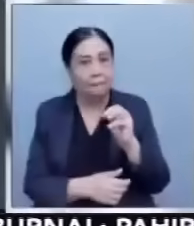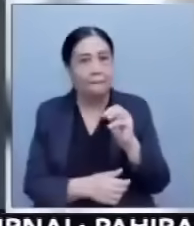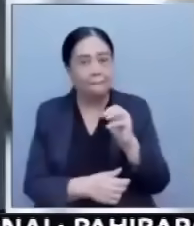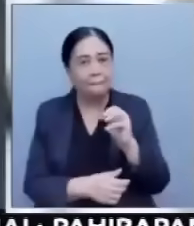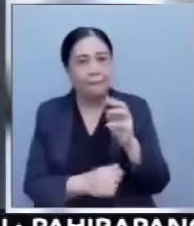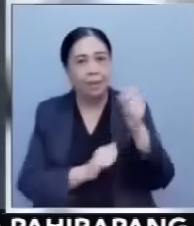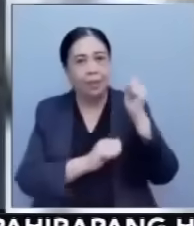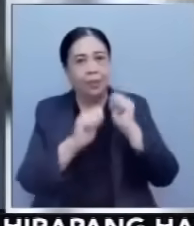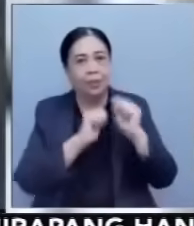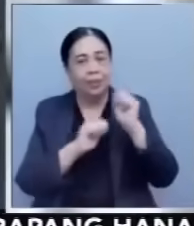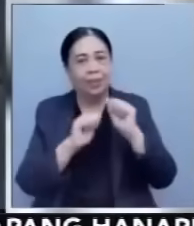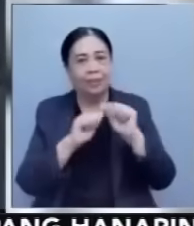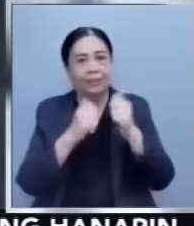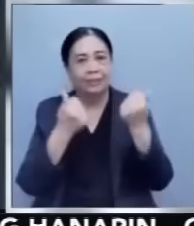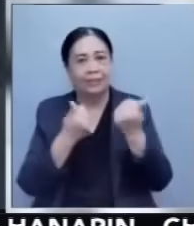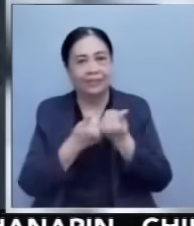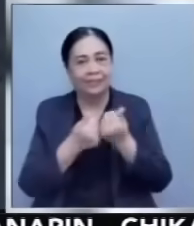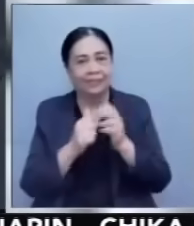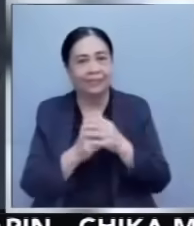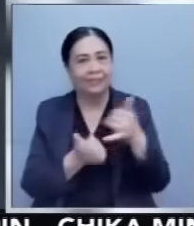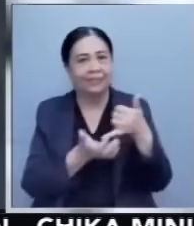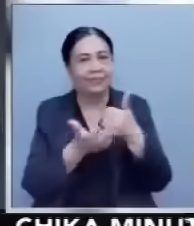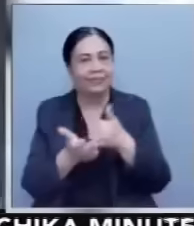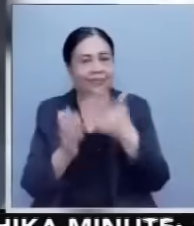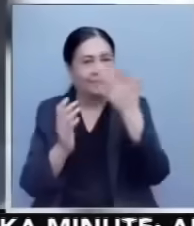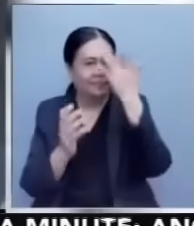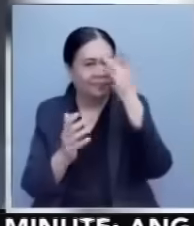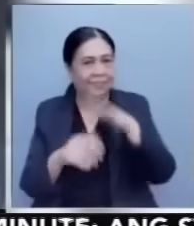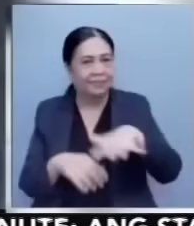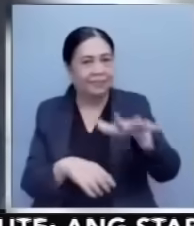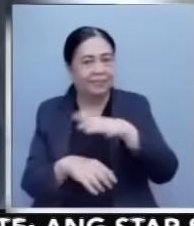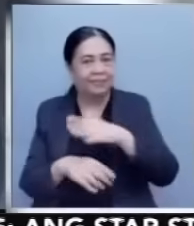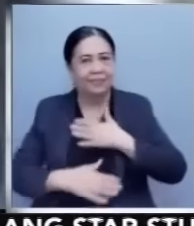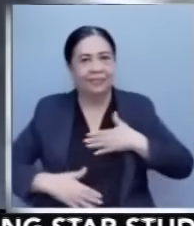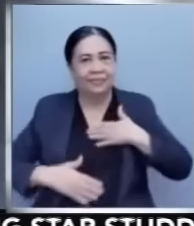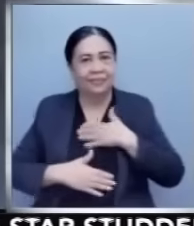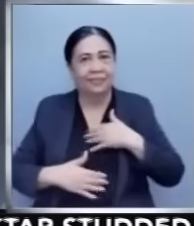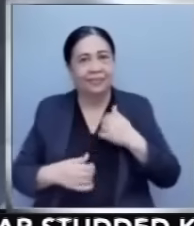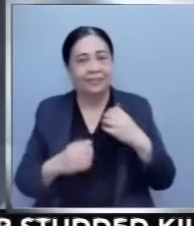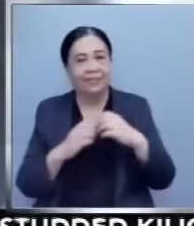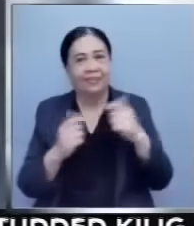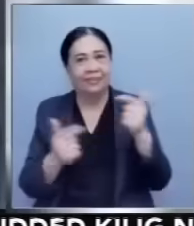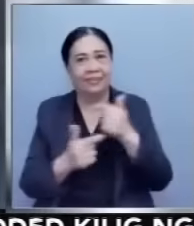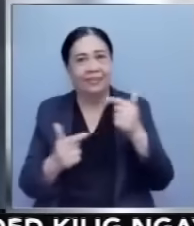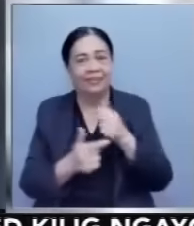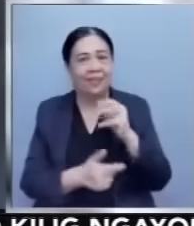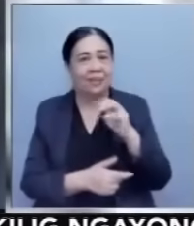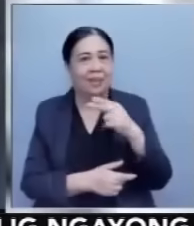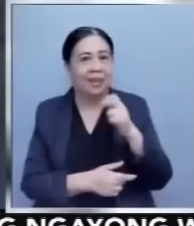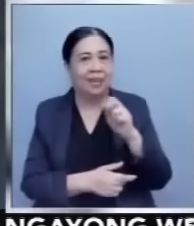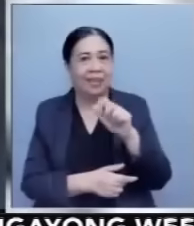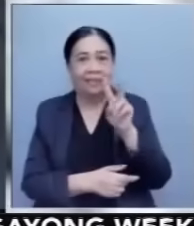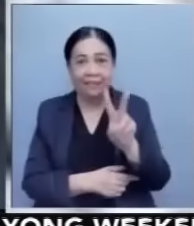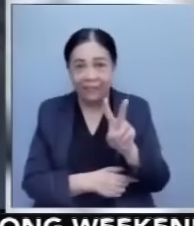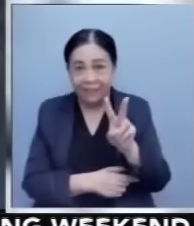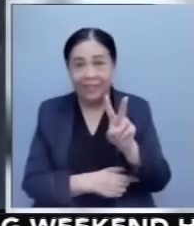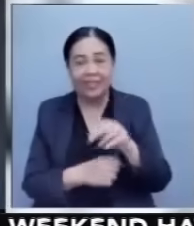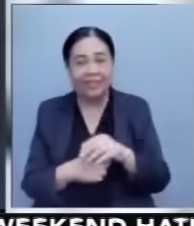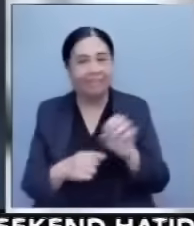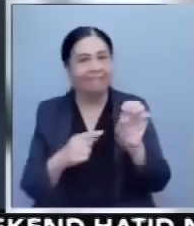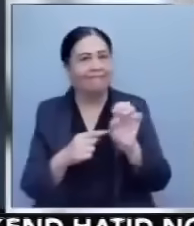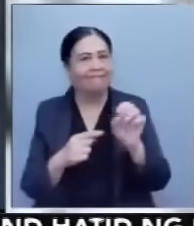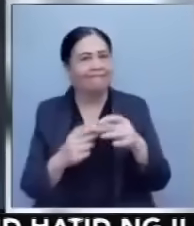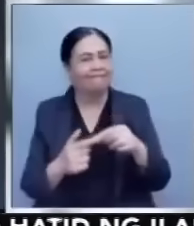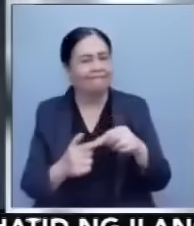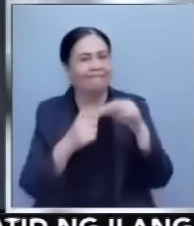Alumni Association. Ginawaran ng Excellence in the Field of Entertainment si kapuso comedy genius Michael V. Extra special nga raw ang award